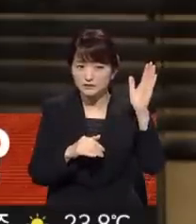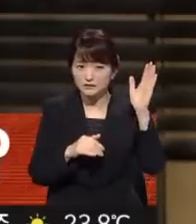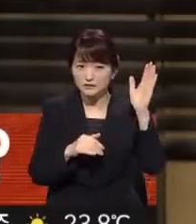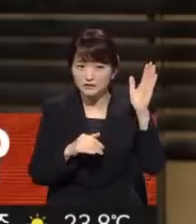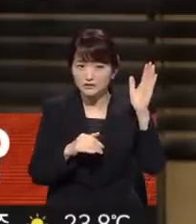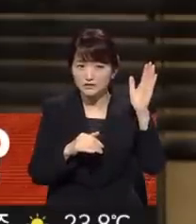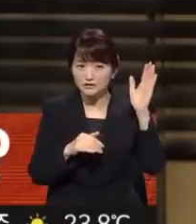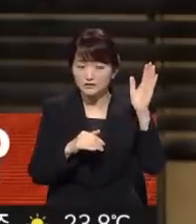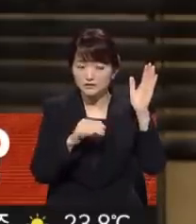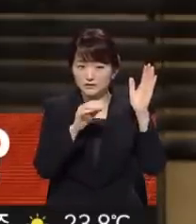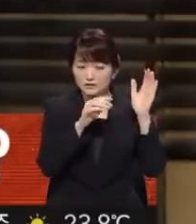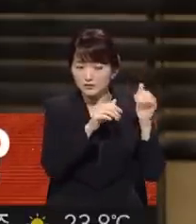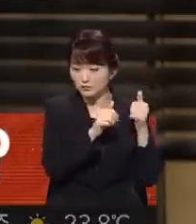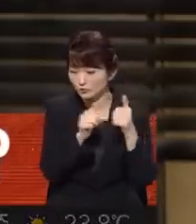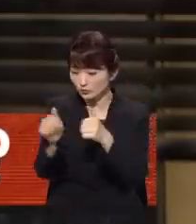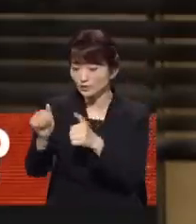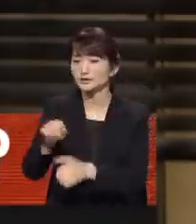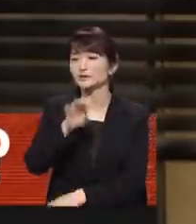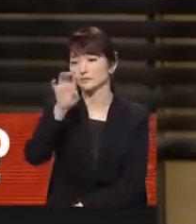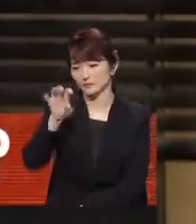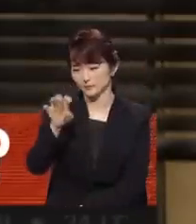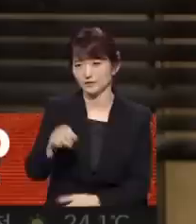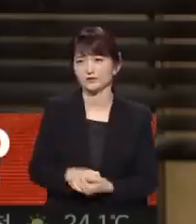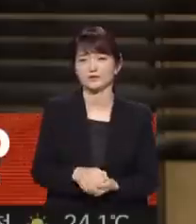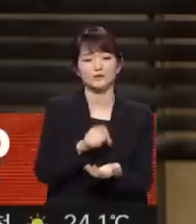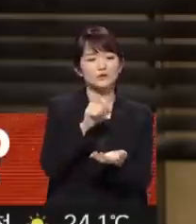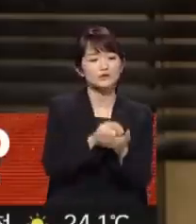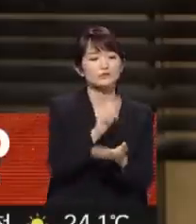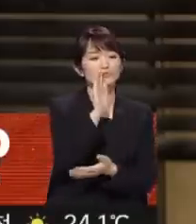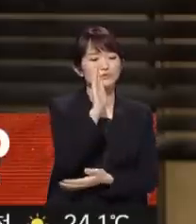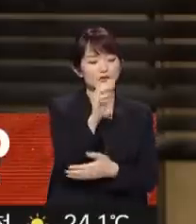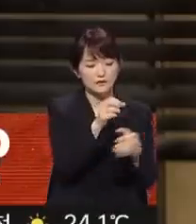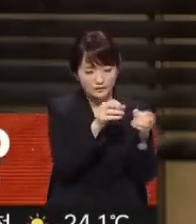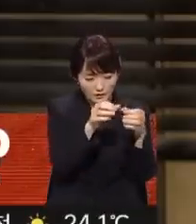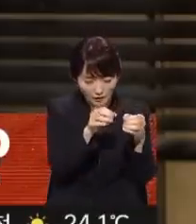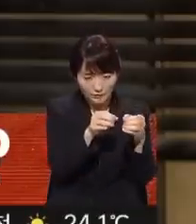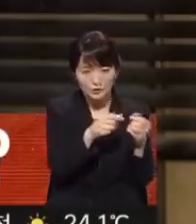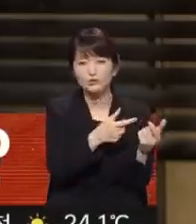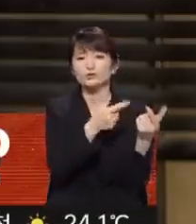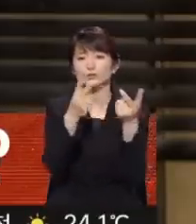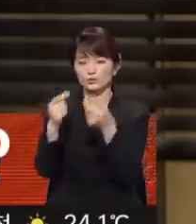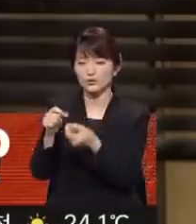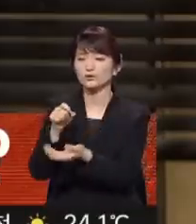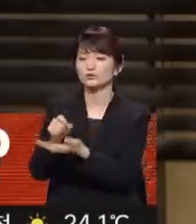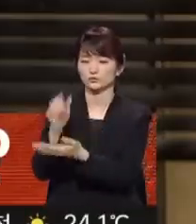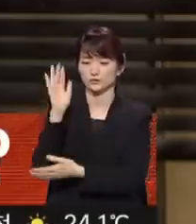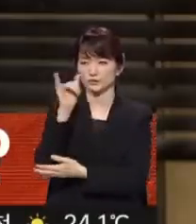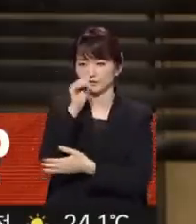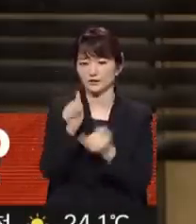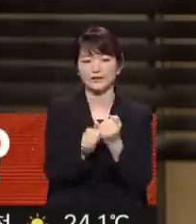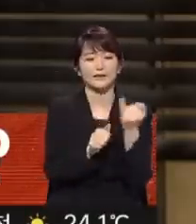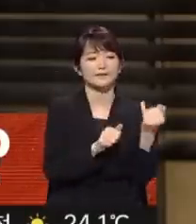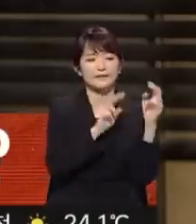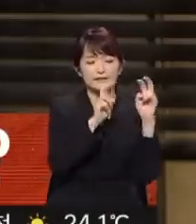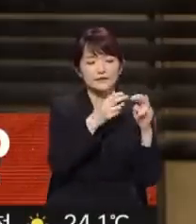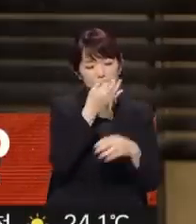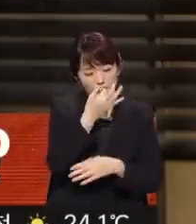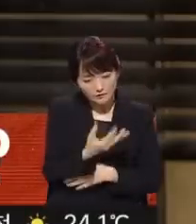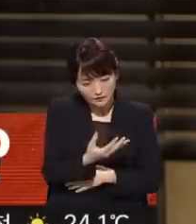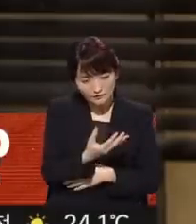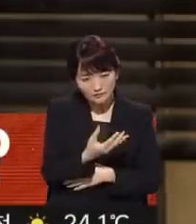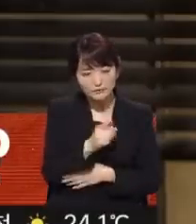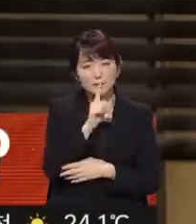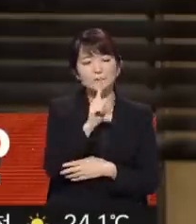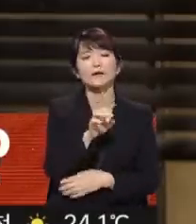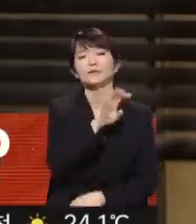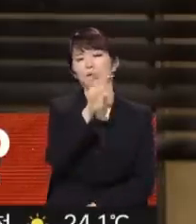얘기하면 됩니다. 축구 얘기하면 축구 얘기하고요. 남편 아내가 회사에서 힘들었다면 아 회사에서 힘들었구나라고 반복을 하면 사실은